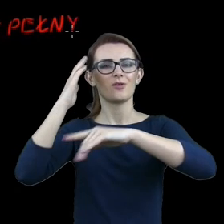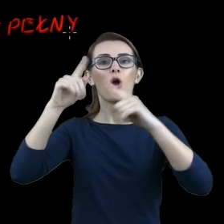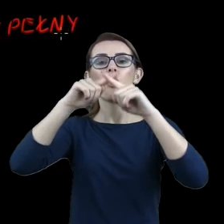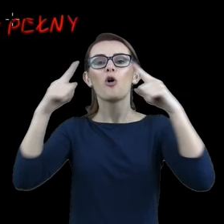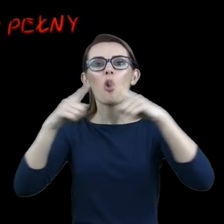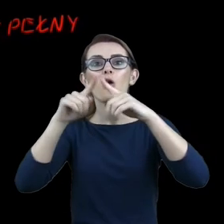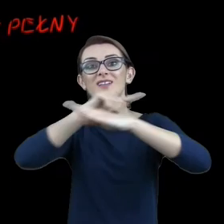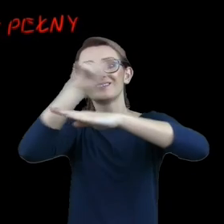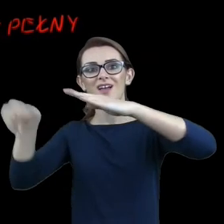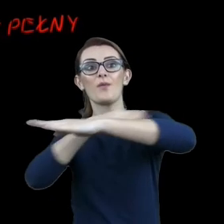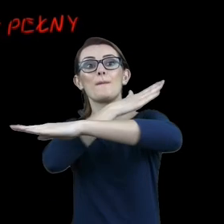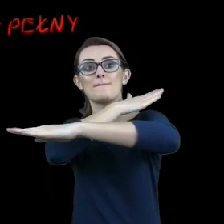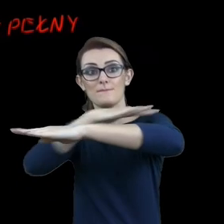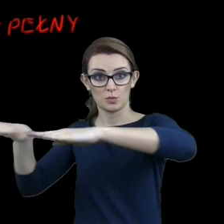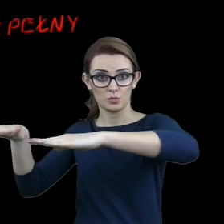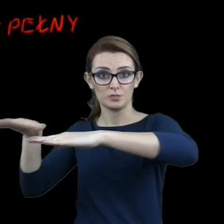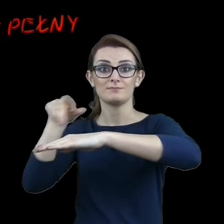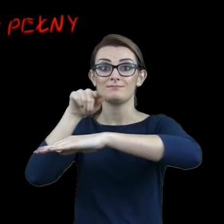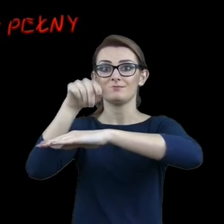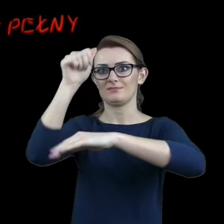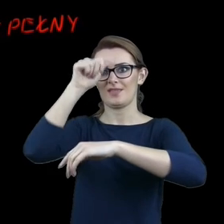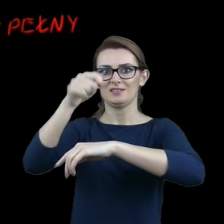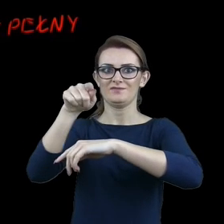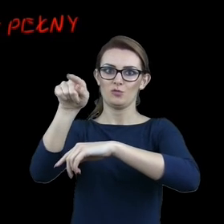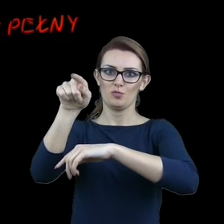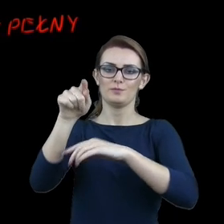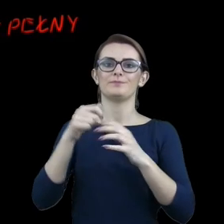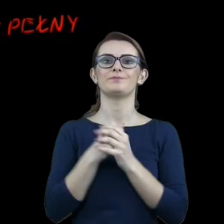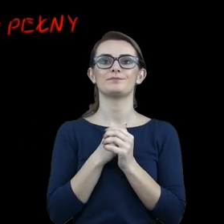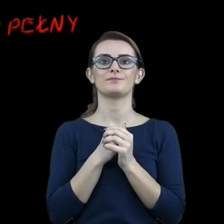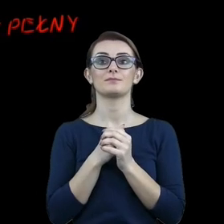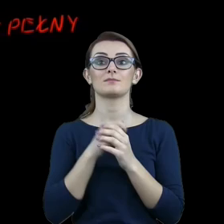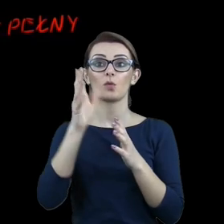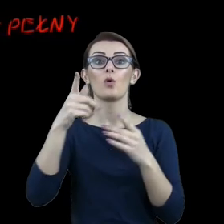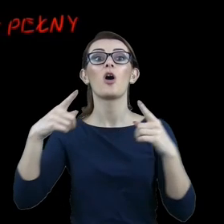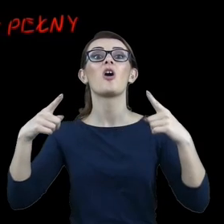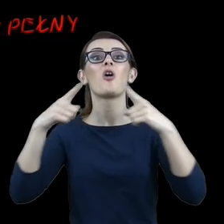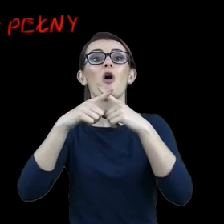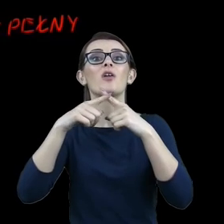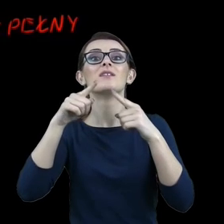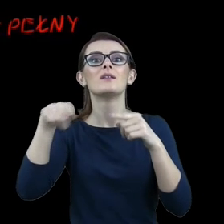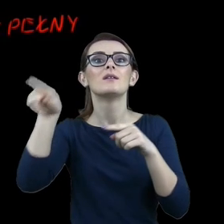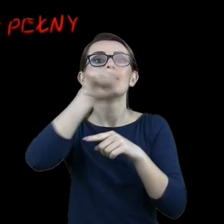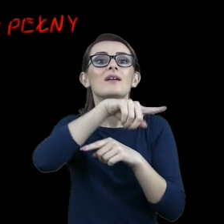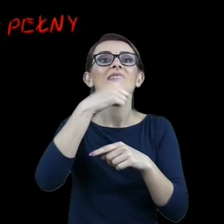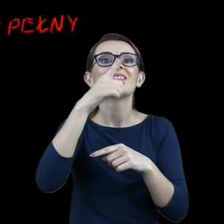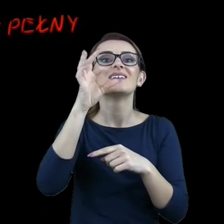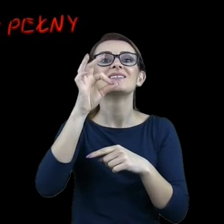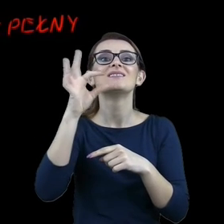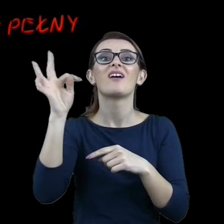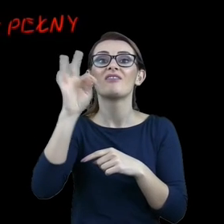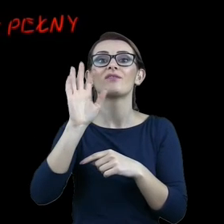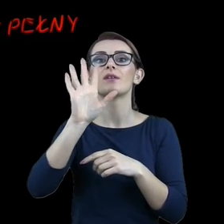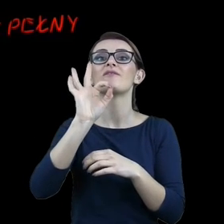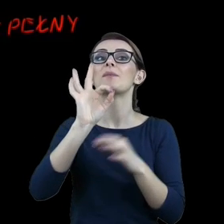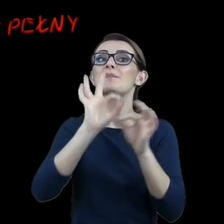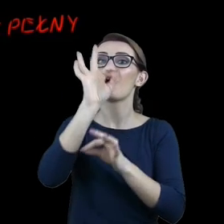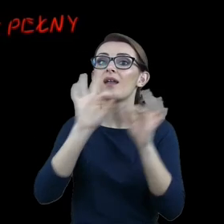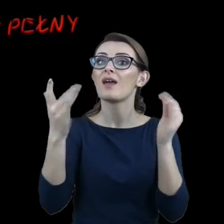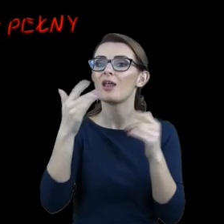kąta pełnego. Więc to oznacza, że ten kąt tutaj, który zaznaczyłem teraz na czerwono, czyli kąt